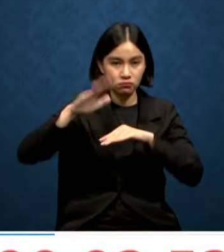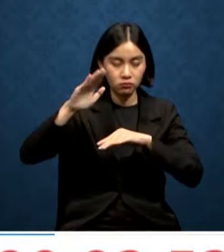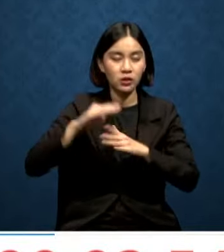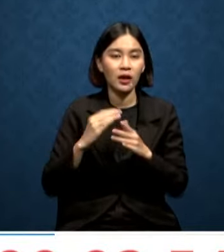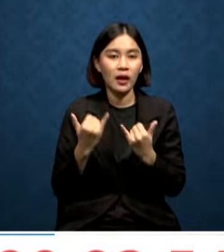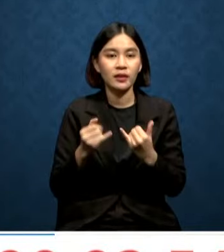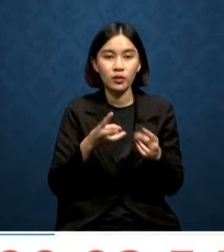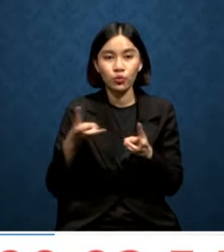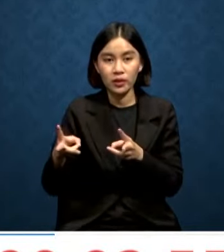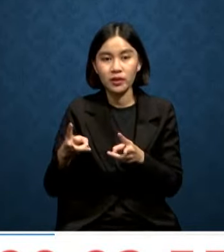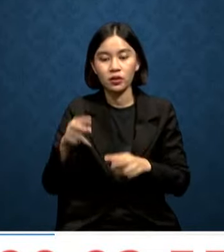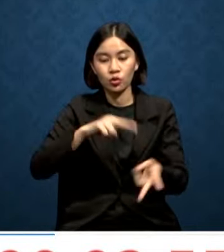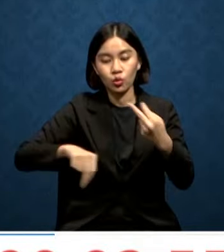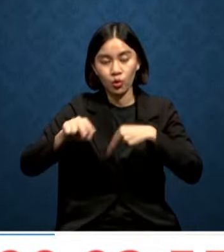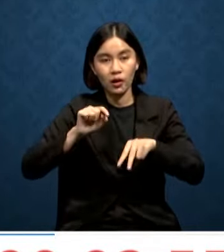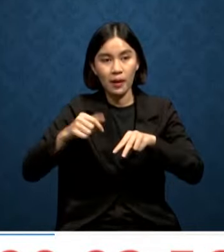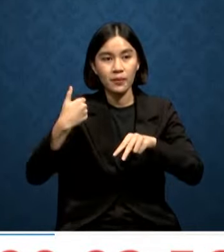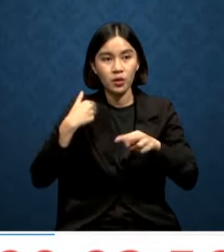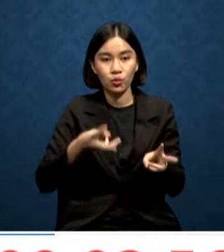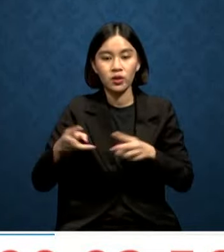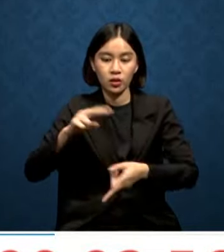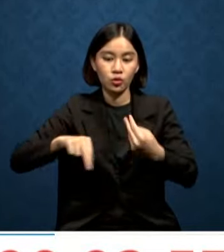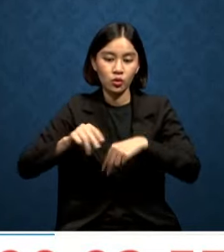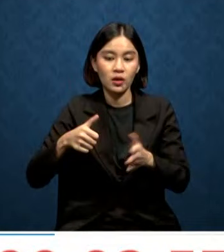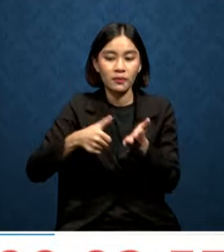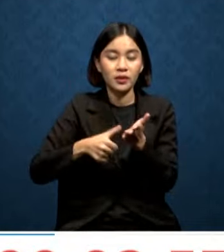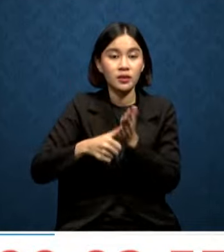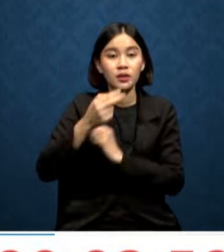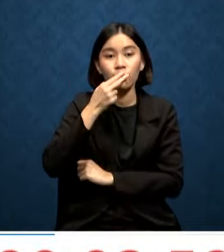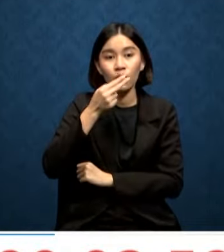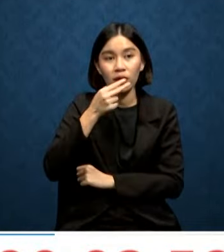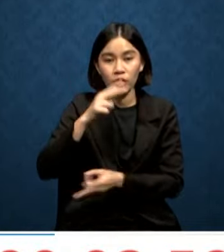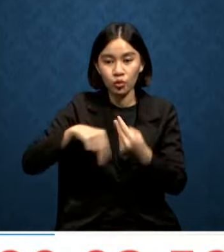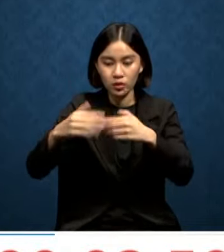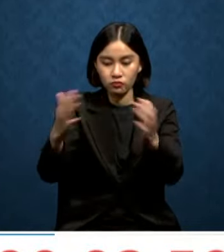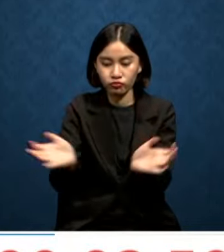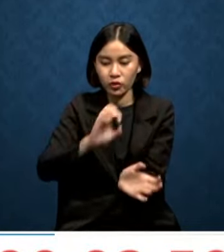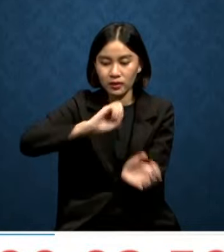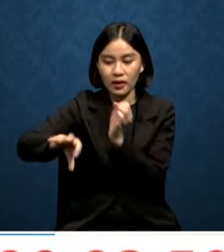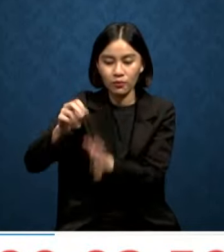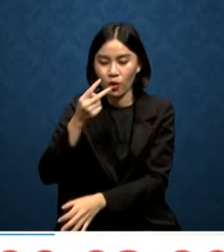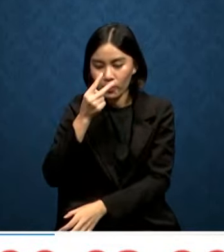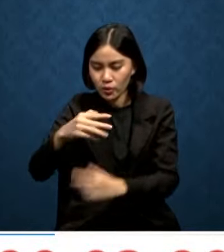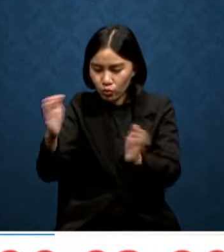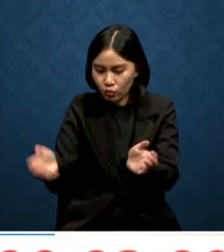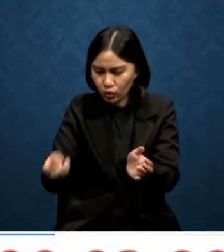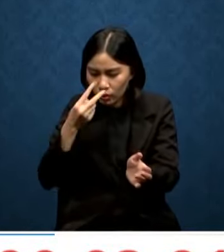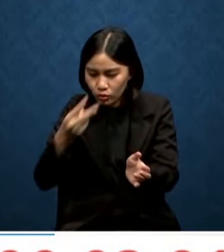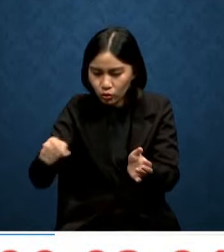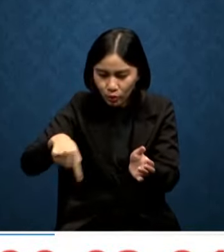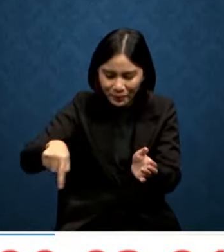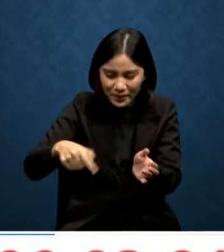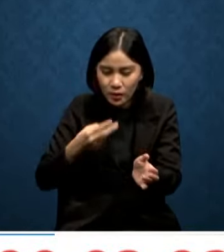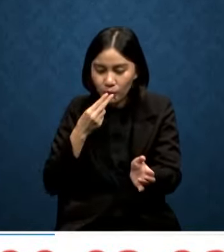เราใช้วิธีการกลไกตรวจสอบเนี่ยหลักการตรวจสอบของเรื่องพัสบุหรี่เนี่ยเขาไปตรวจที่ถังขยะครับเขาไปดูถังขยะว่าในถังขยะมีก้น